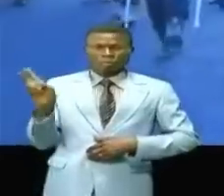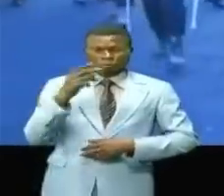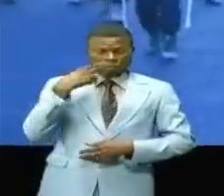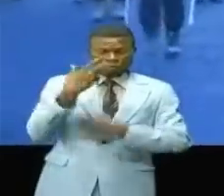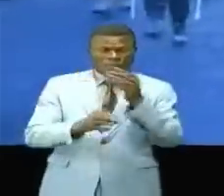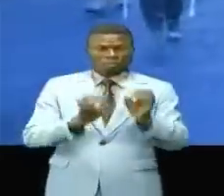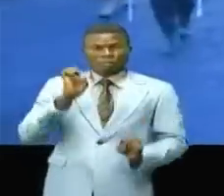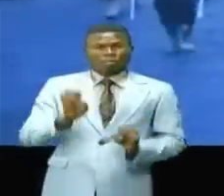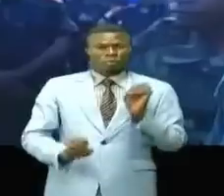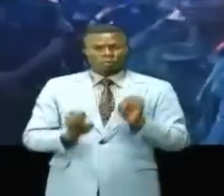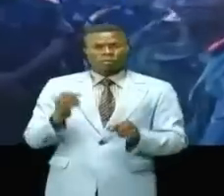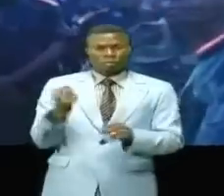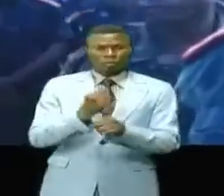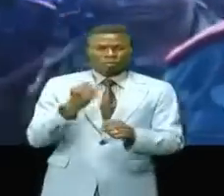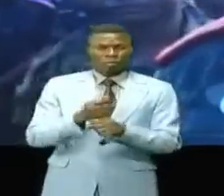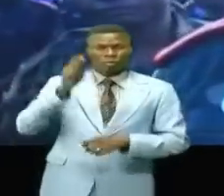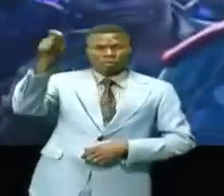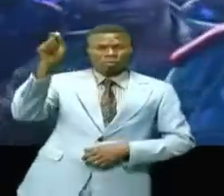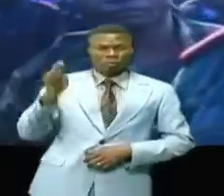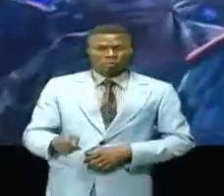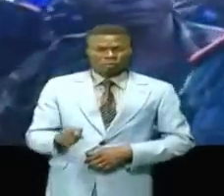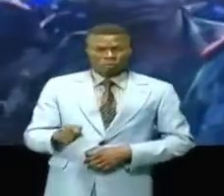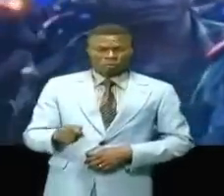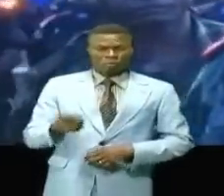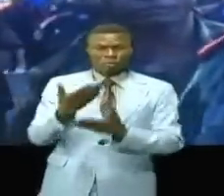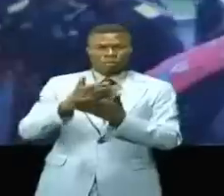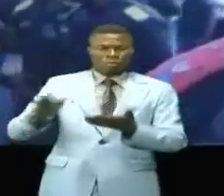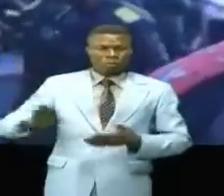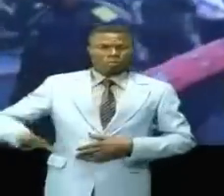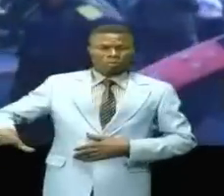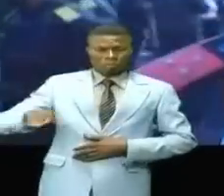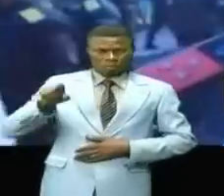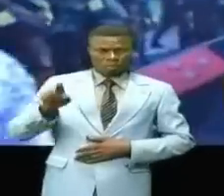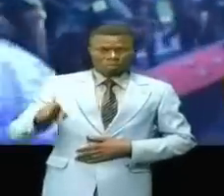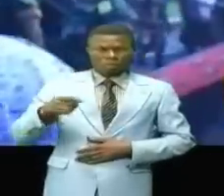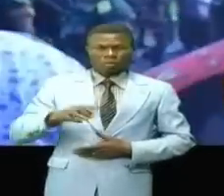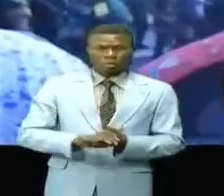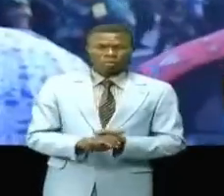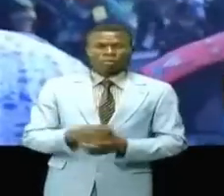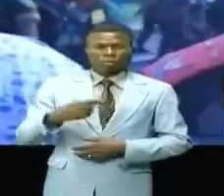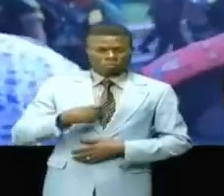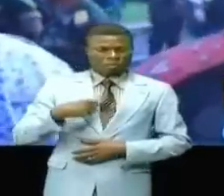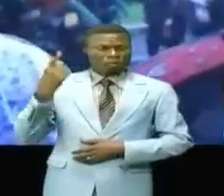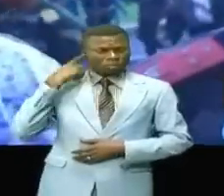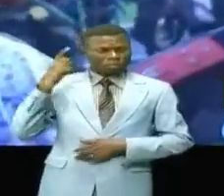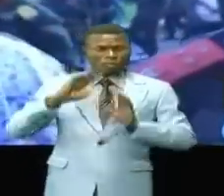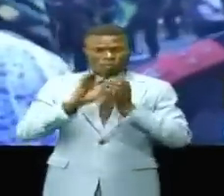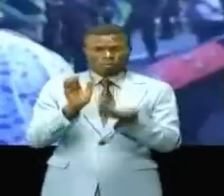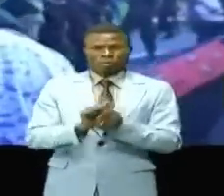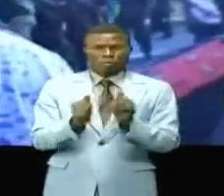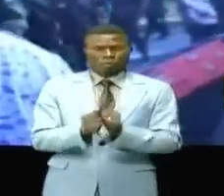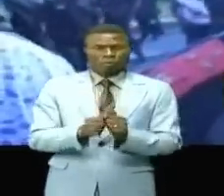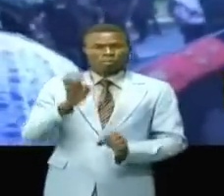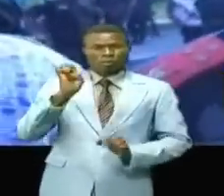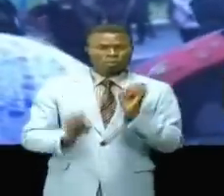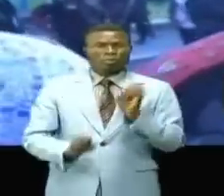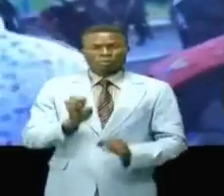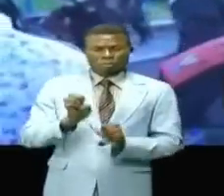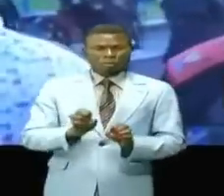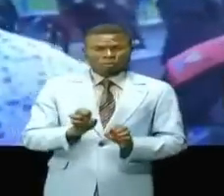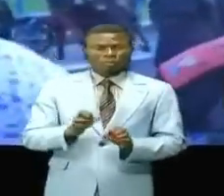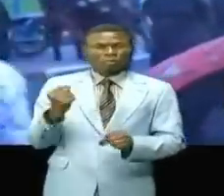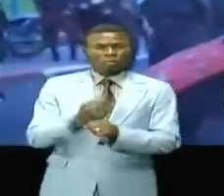d'évaluation des opérations militaires dans cette partie du pays. J'ai accompagné le chef d'état-major général pour l'évaluation